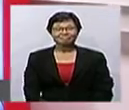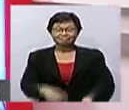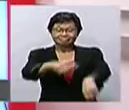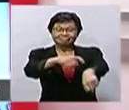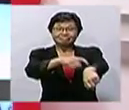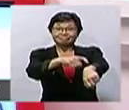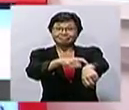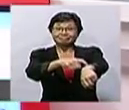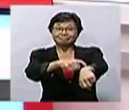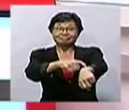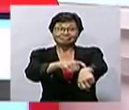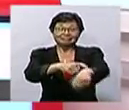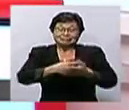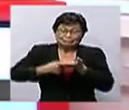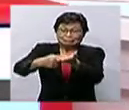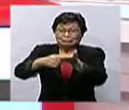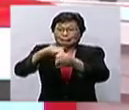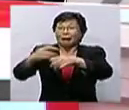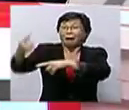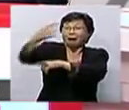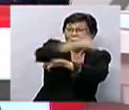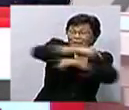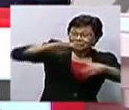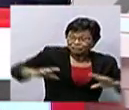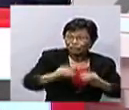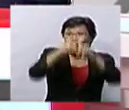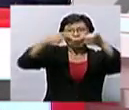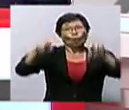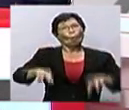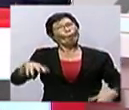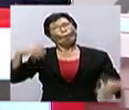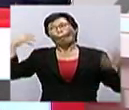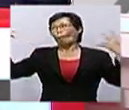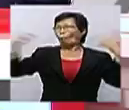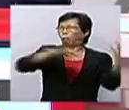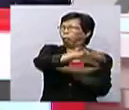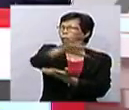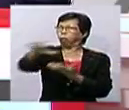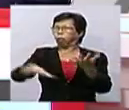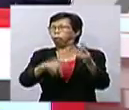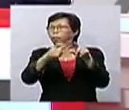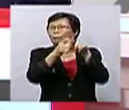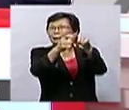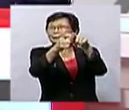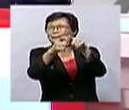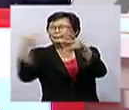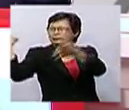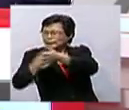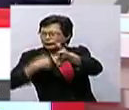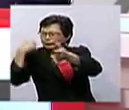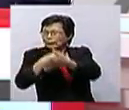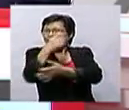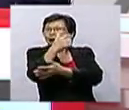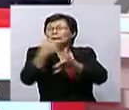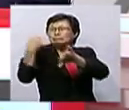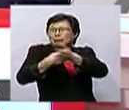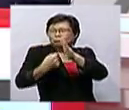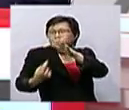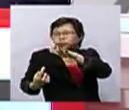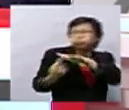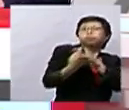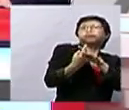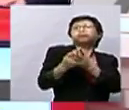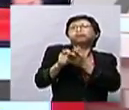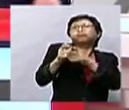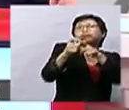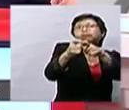Sesi perbahasan pada hari pertama sidang Dewan Rakyat kecoh apabila perkataan gangster dan Samsing ditimbulkan ahli-ahli Dewan.